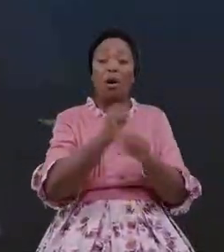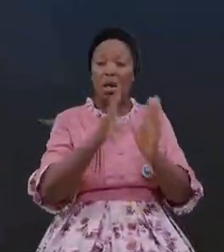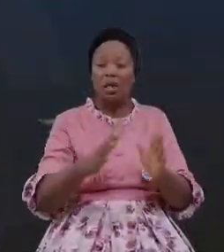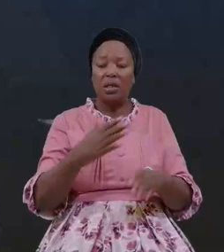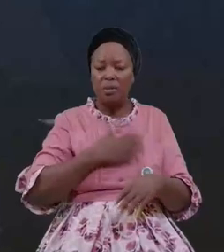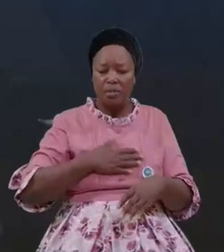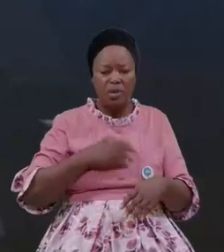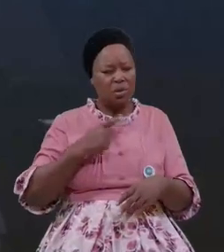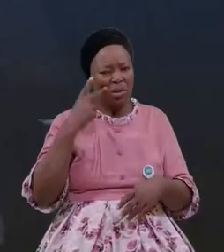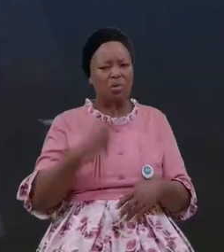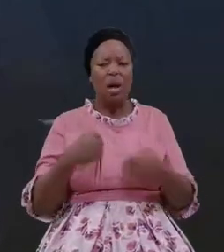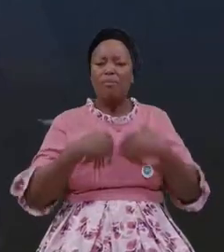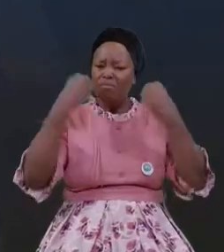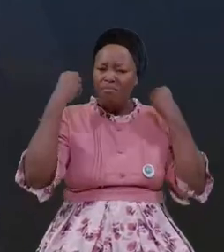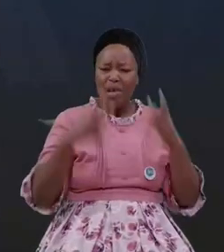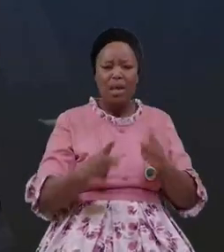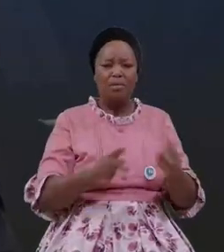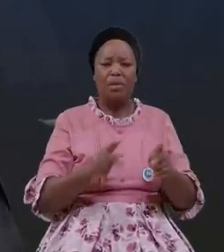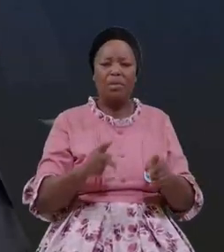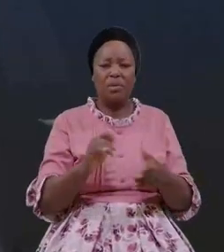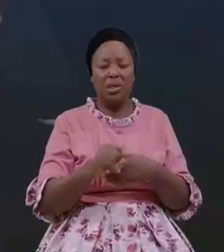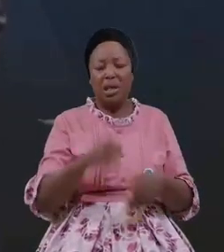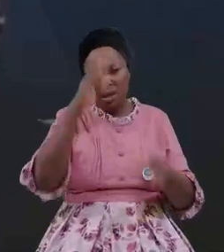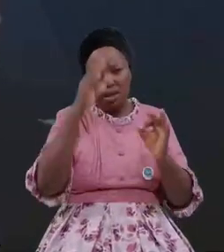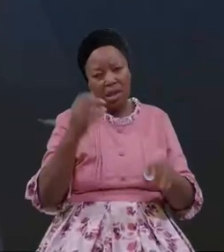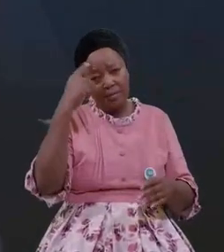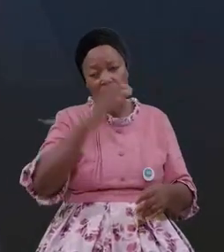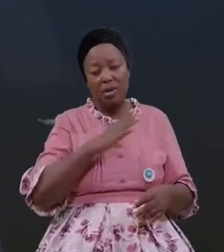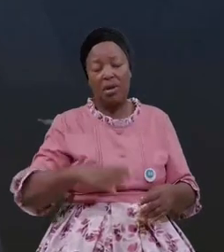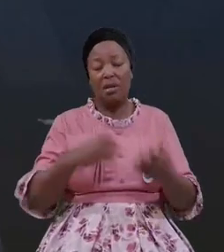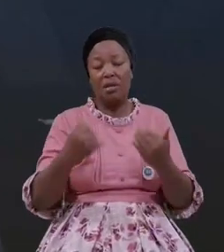est à la prise des coordonnées des nouveaux